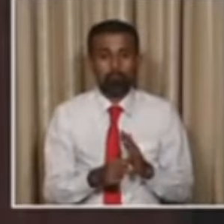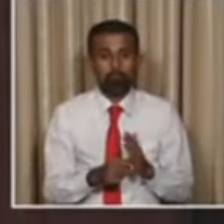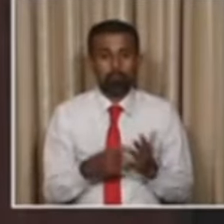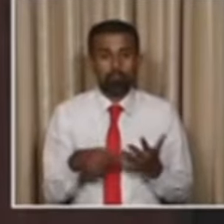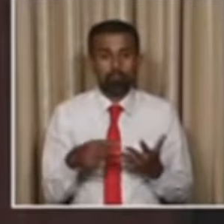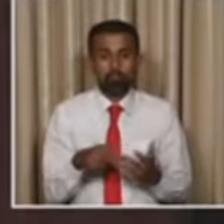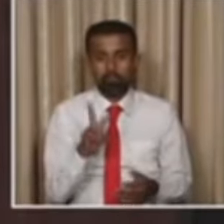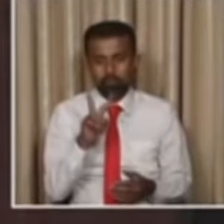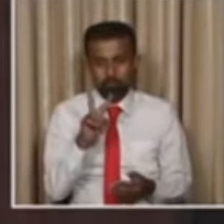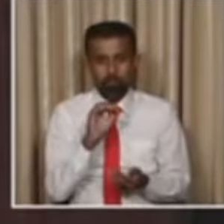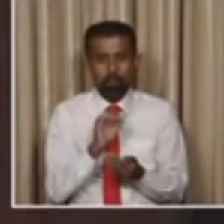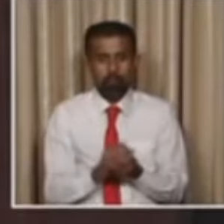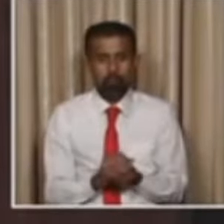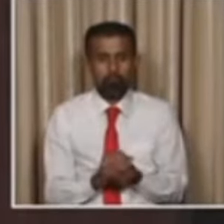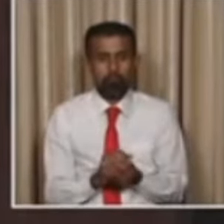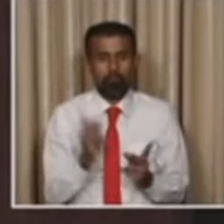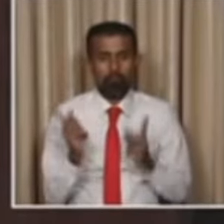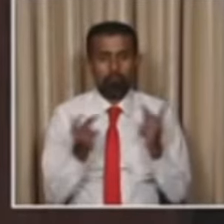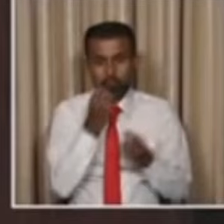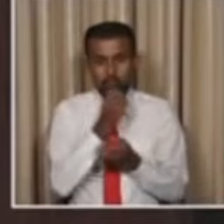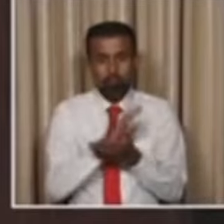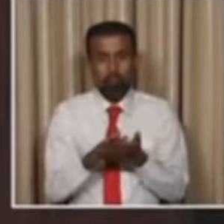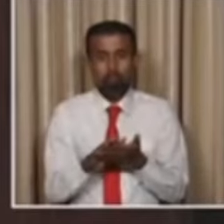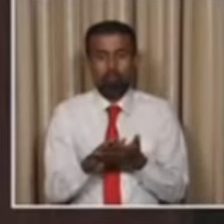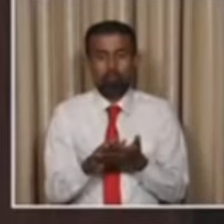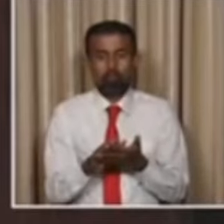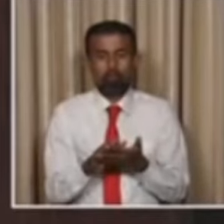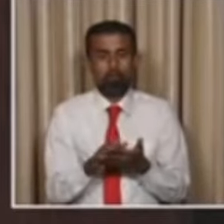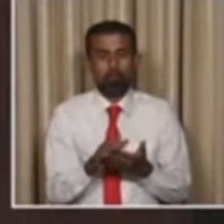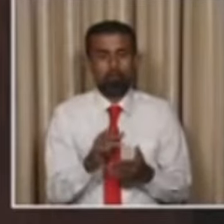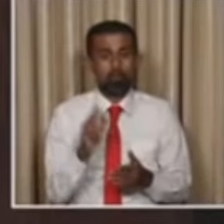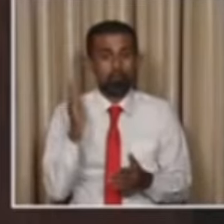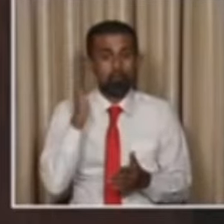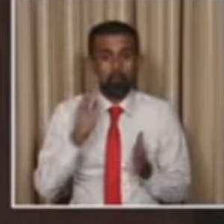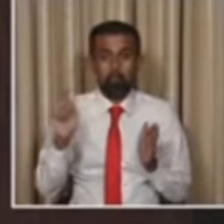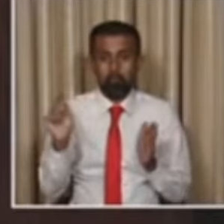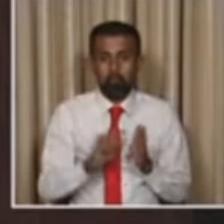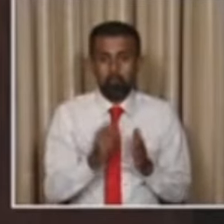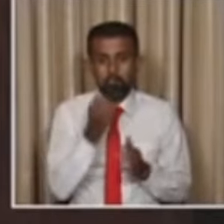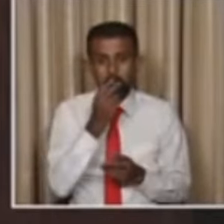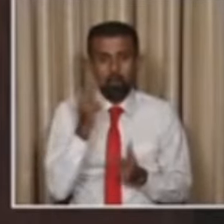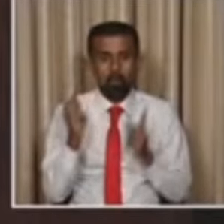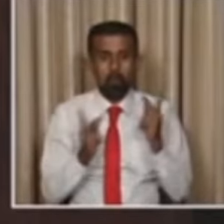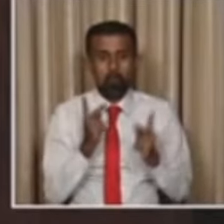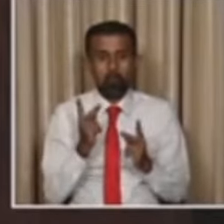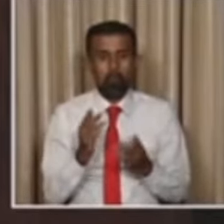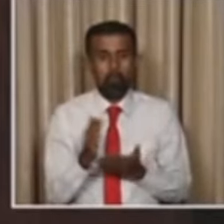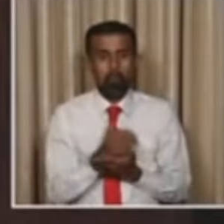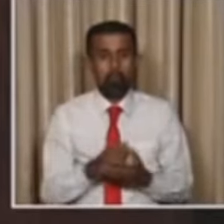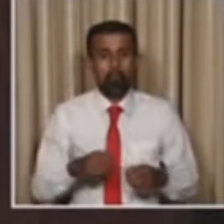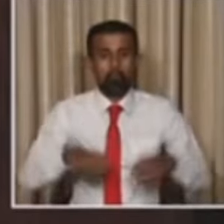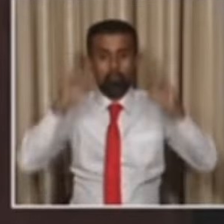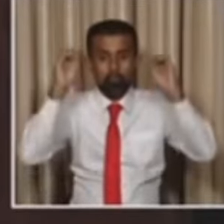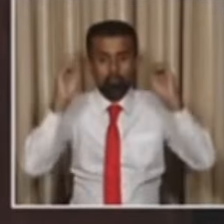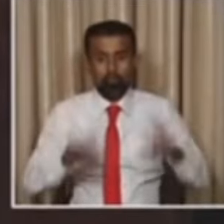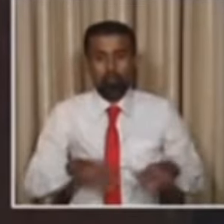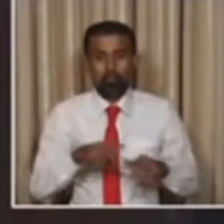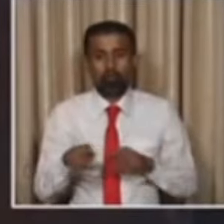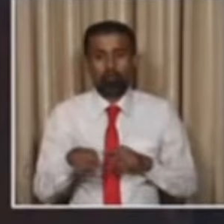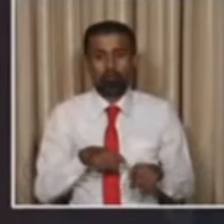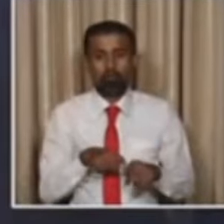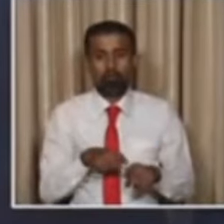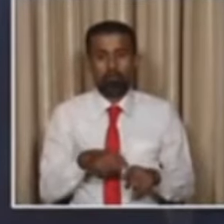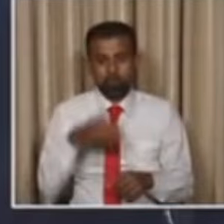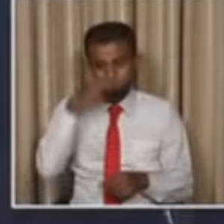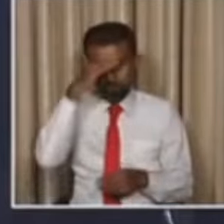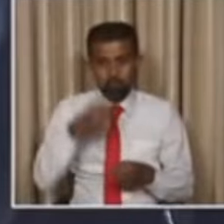දෙකම තිබුණා. ඒ නිසා තමයි සංචාරක හෝටල් ටික හොයාගන්නේ. අපිට විදේශ විනිමය ලැබෙමින් තිබිච්ච සංචාරක ව්‍යාපාරය එහෙම් පිටිම ඔසෝලා පොළොවේ ගැහුවා වගේ මේ පාස්කු ප්‍රහාරෙත්